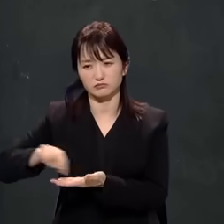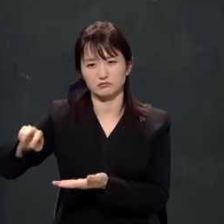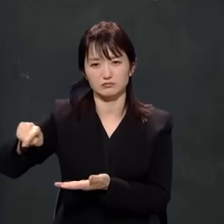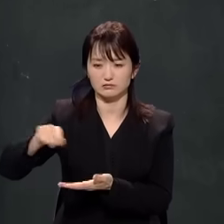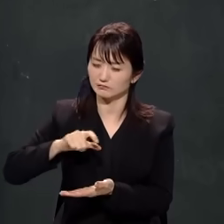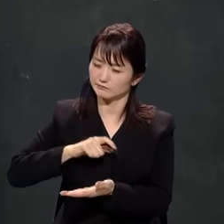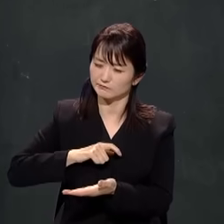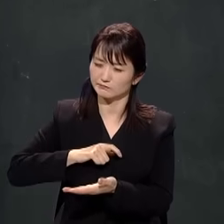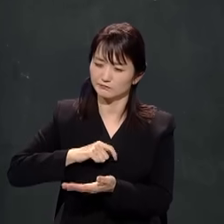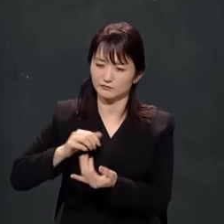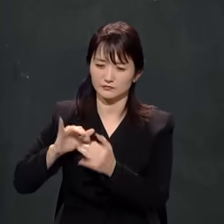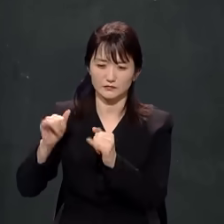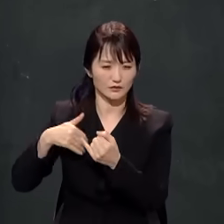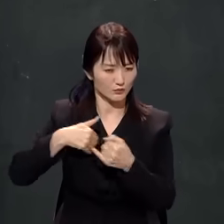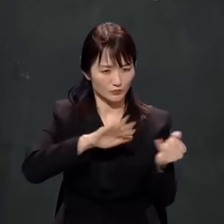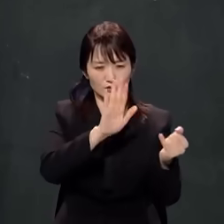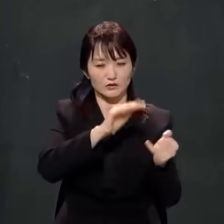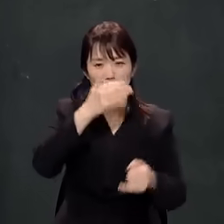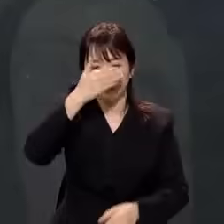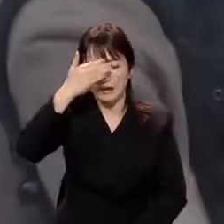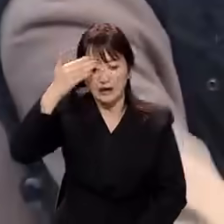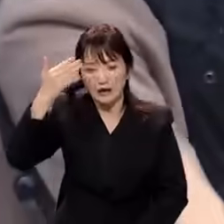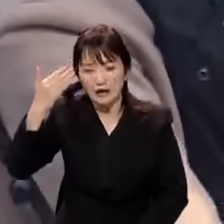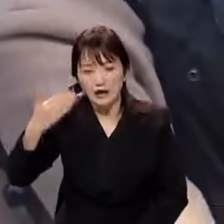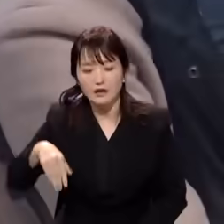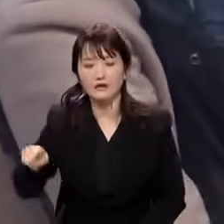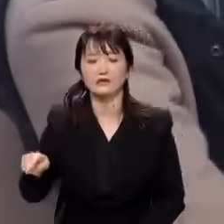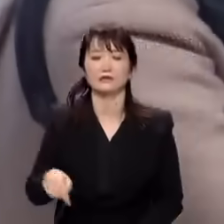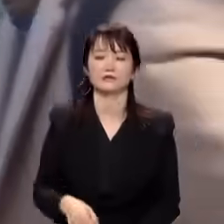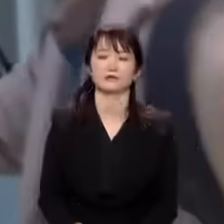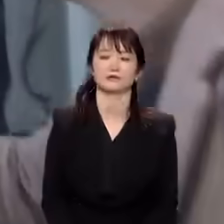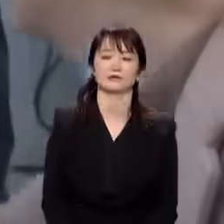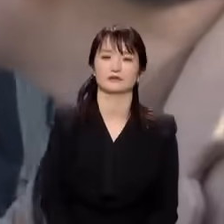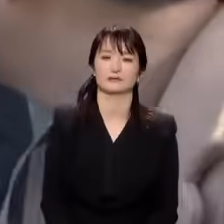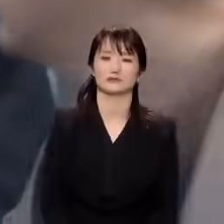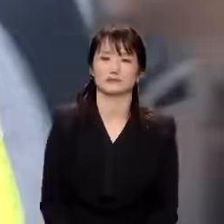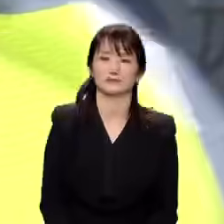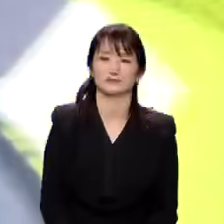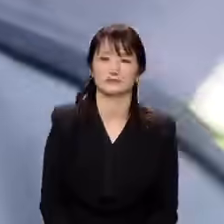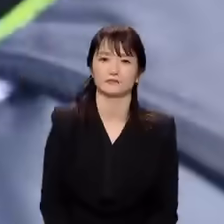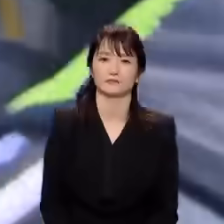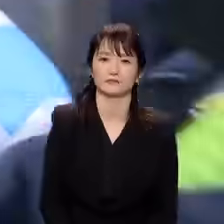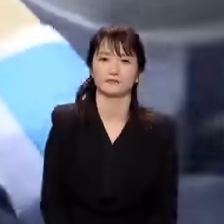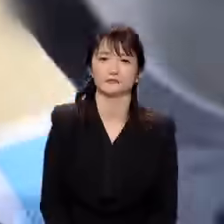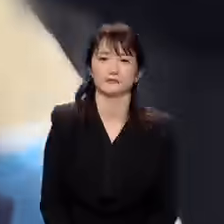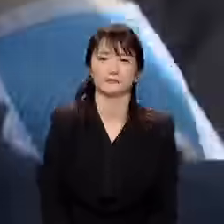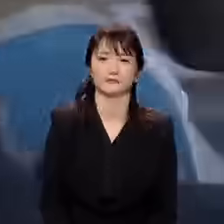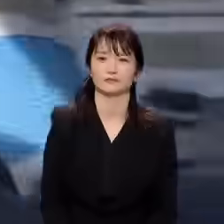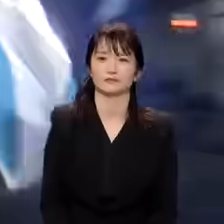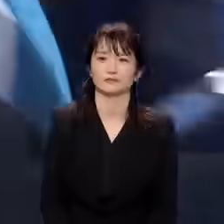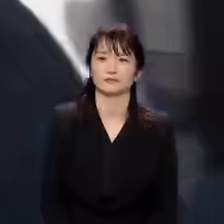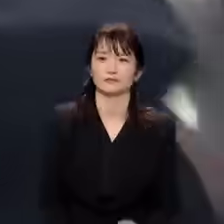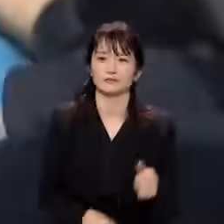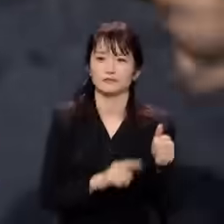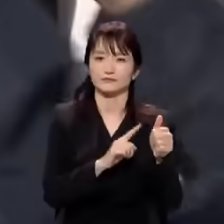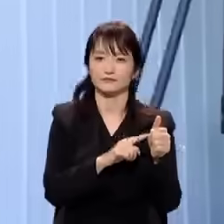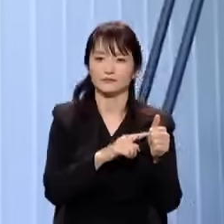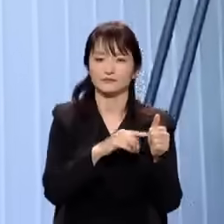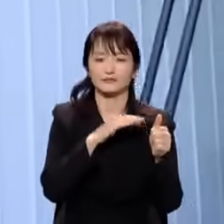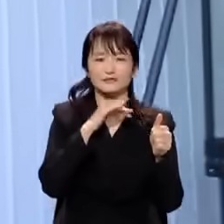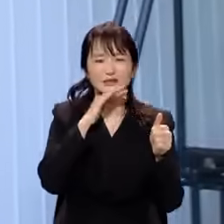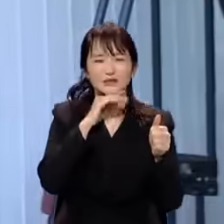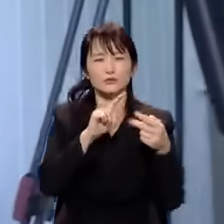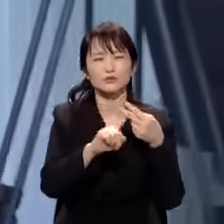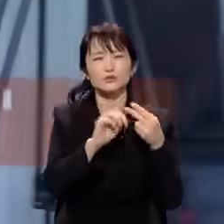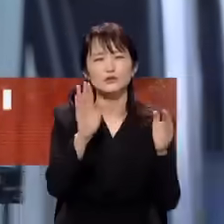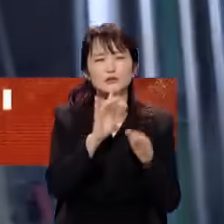보내니까 보내지 않아서 천만 다행으로 사실은 그때는 범행을 저지르지 못했던 거죠. 저 녀석은 말이죠. 나이만